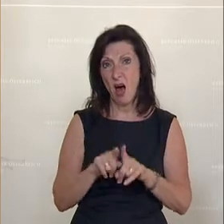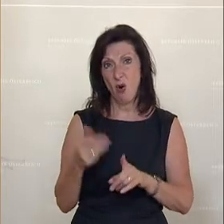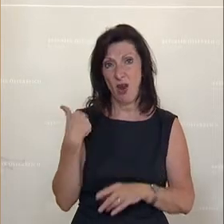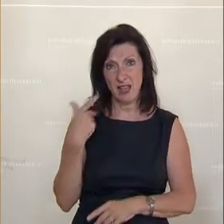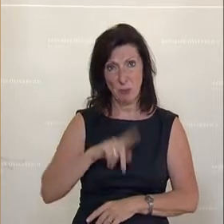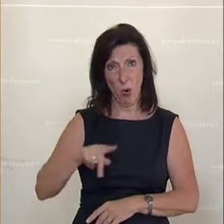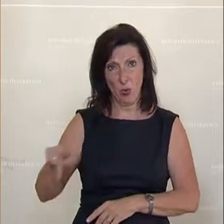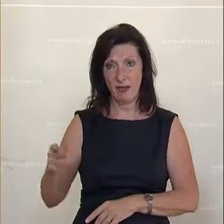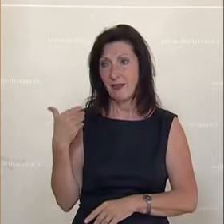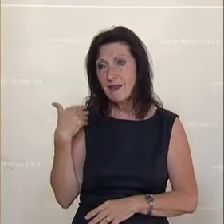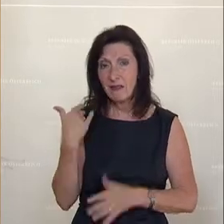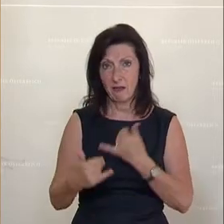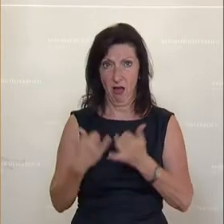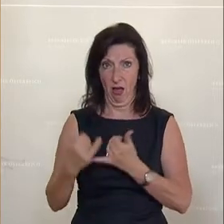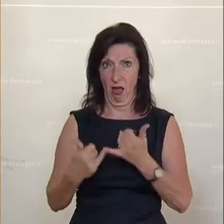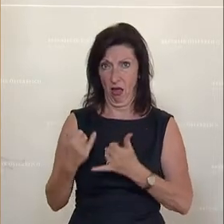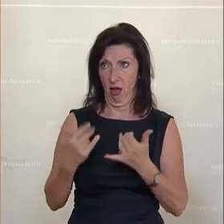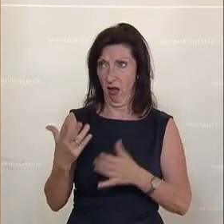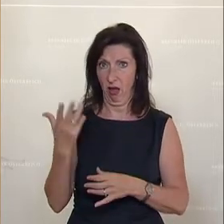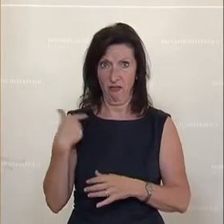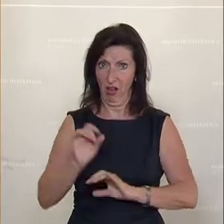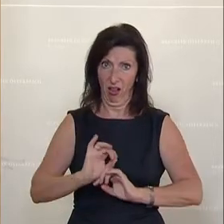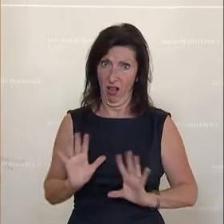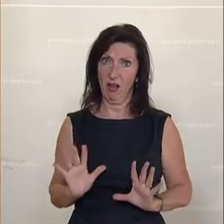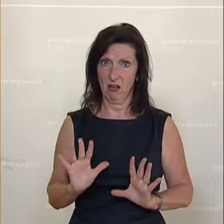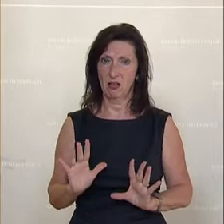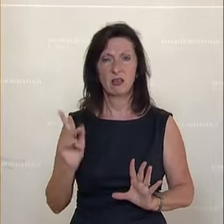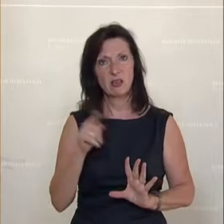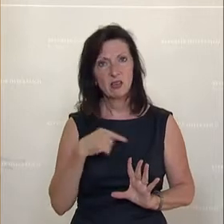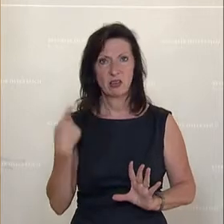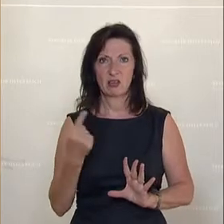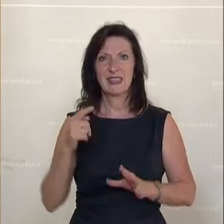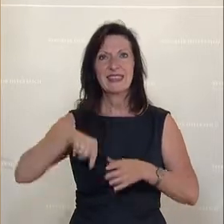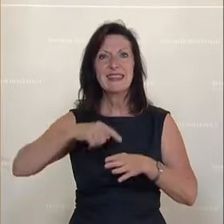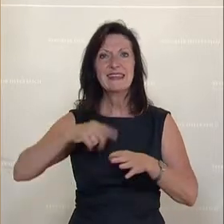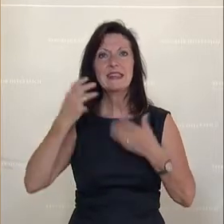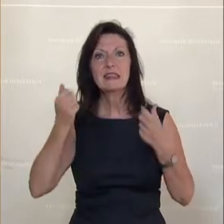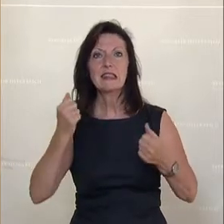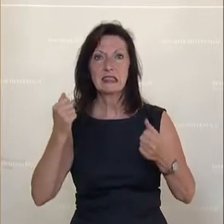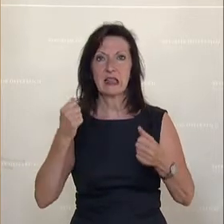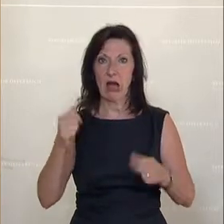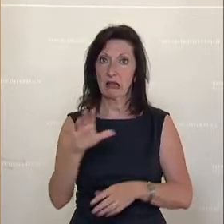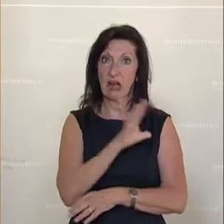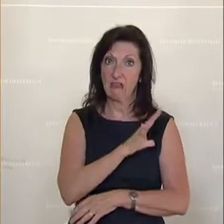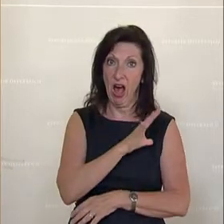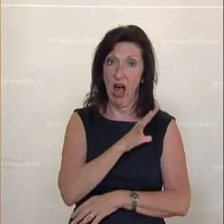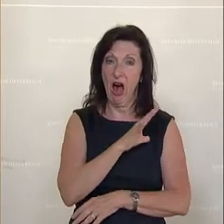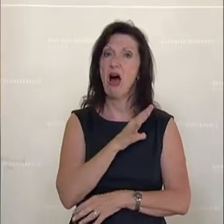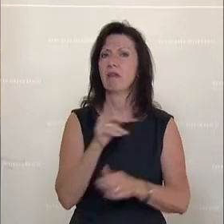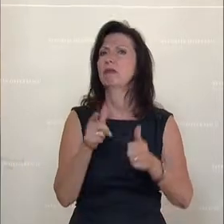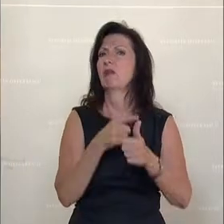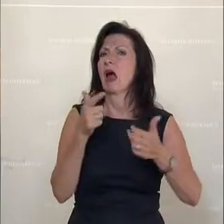monate und jahre jungs drastisch vor augen geführt haben dass wir eine gefahr für die innere sicherheit nicht nur durch den islamistischen